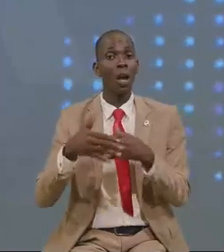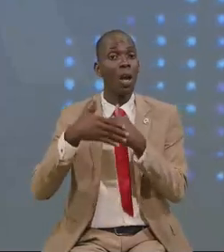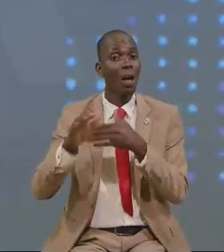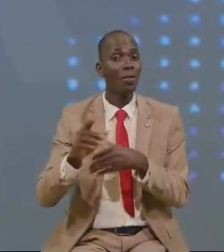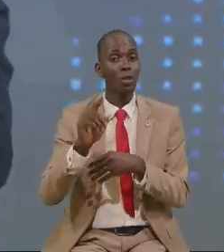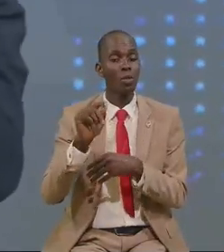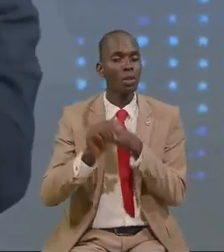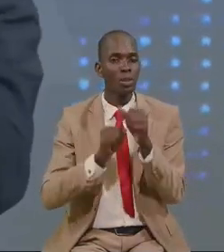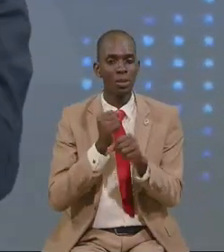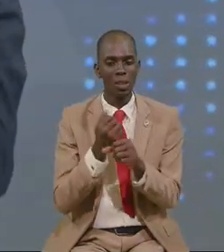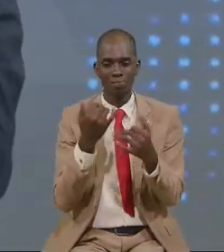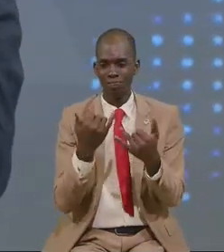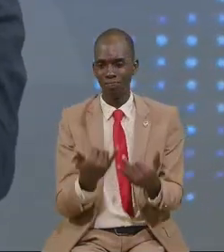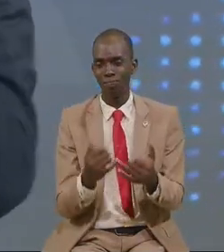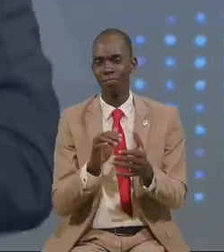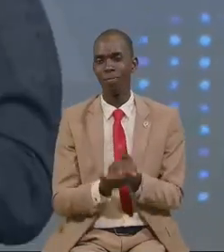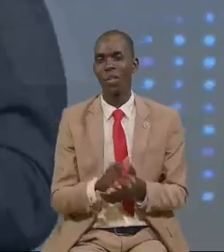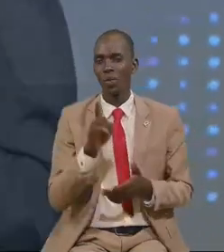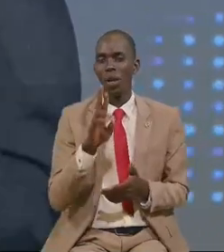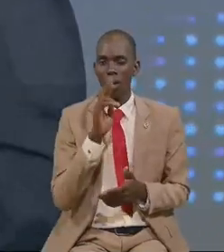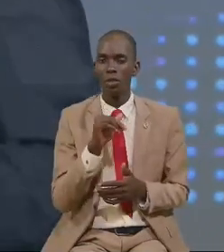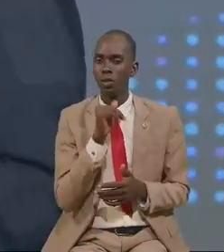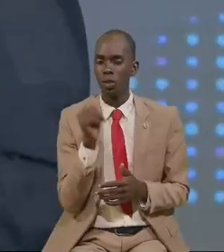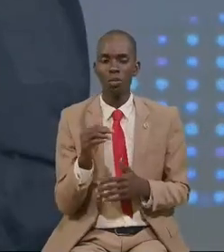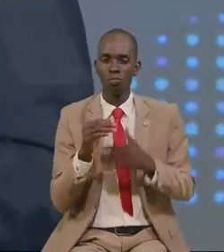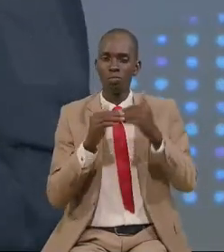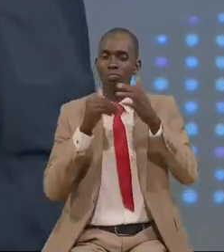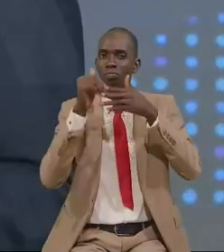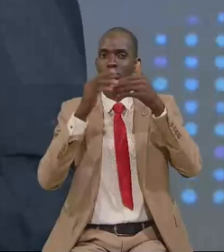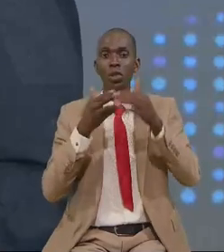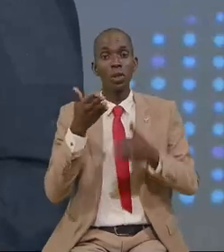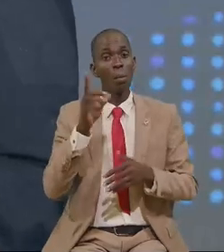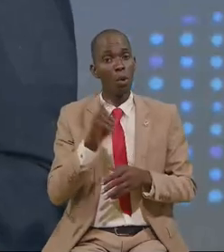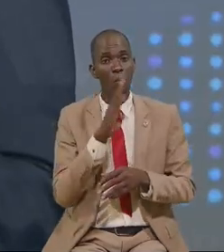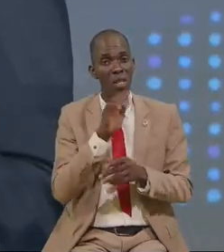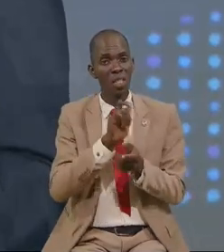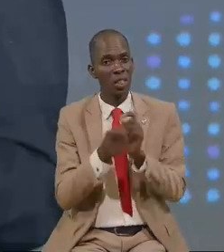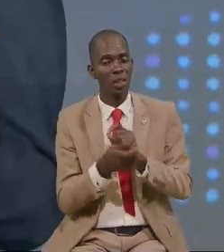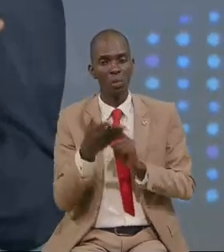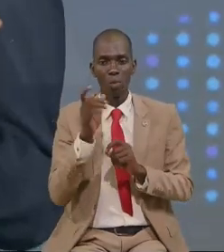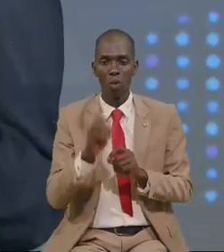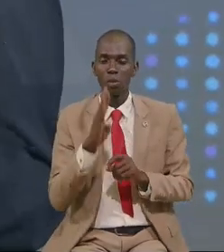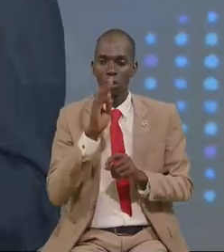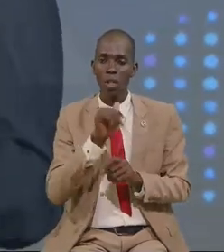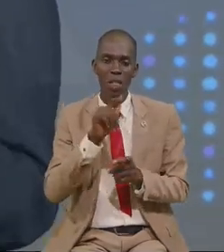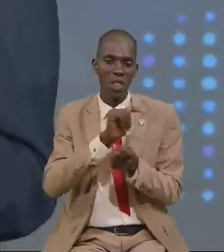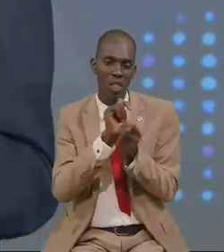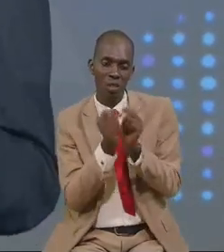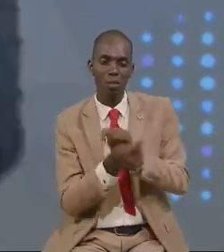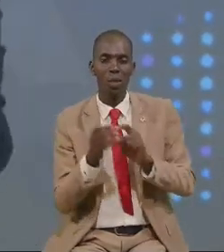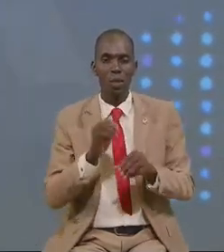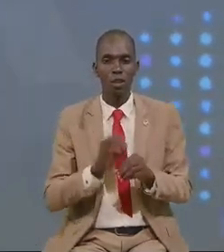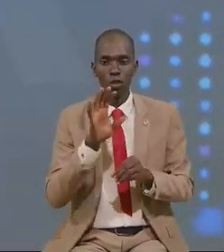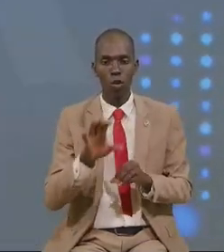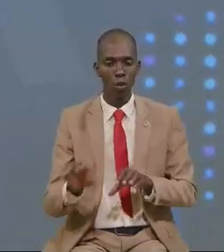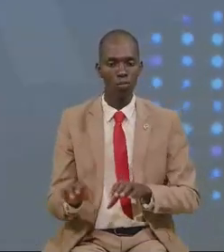20 ans. Tu n'as pas été édifié. Il faut un changement. Il faut qu'il y ait une transformation dans tes réactions,